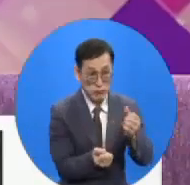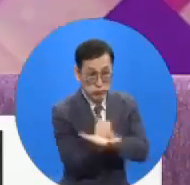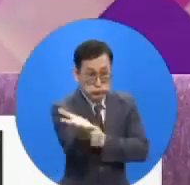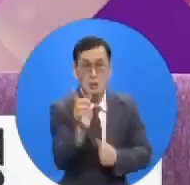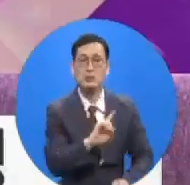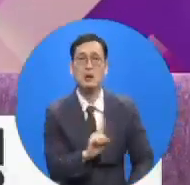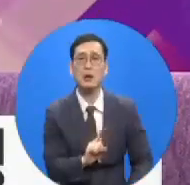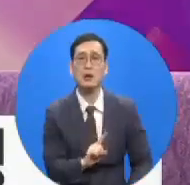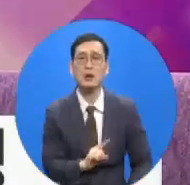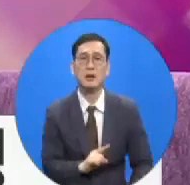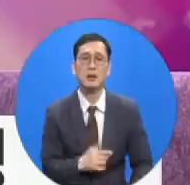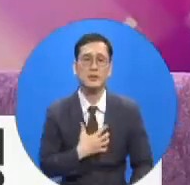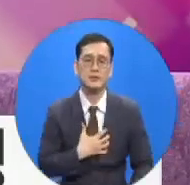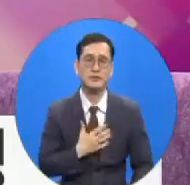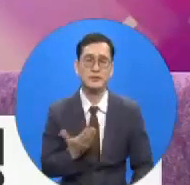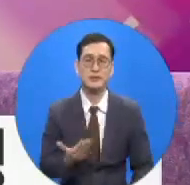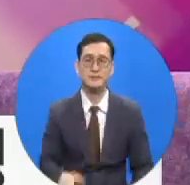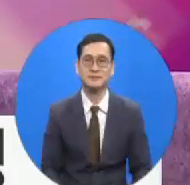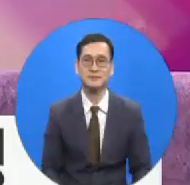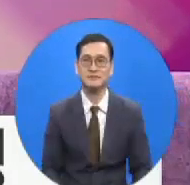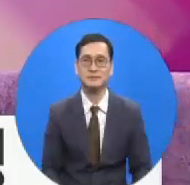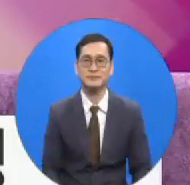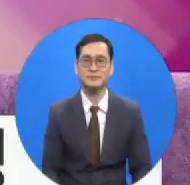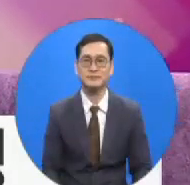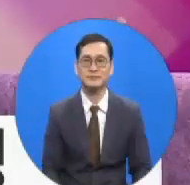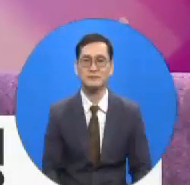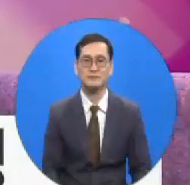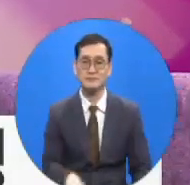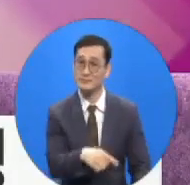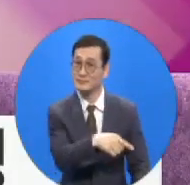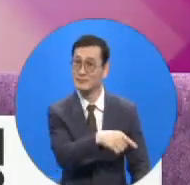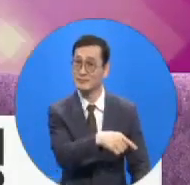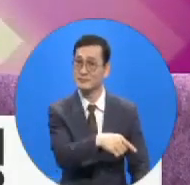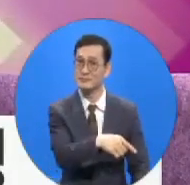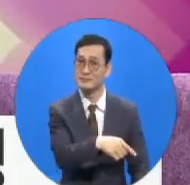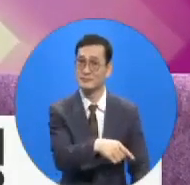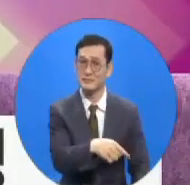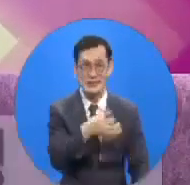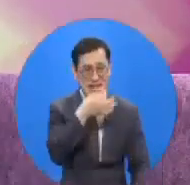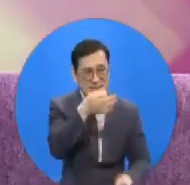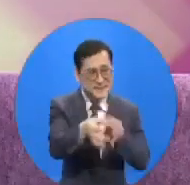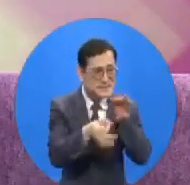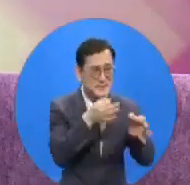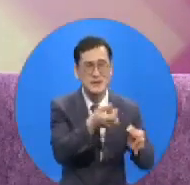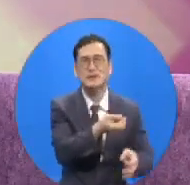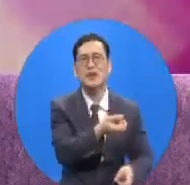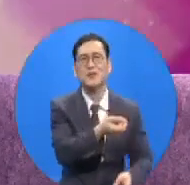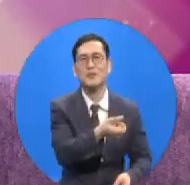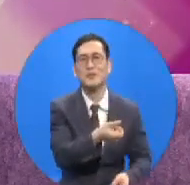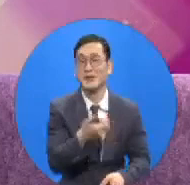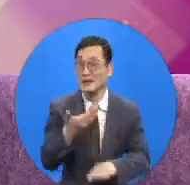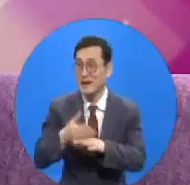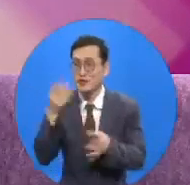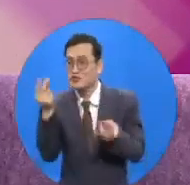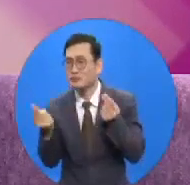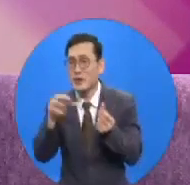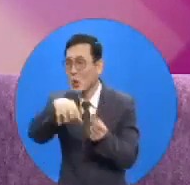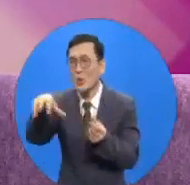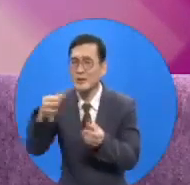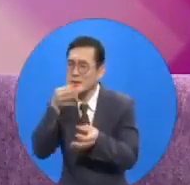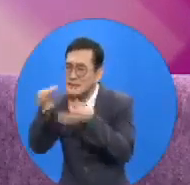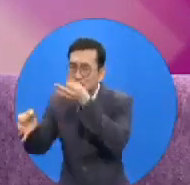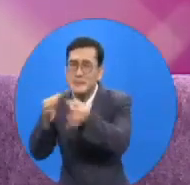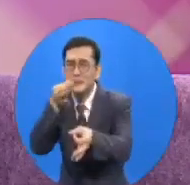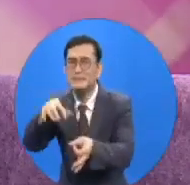네. 어떻습니까? 지금 룸살롱은 비말 전파력이 다른 뭐 클럽이나 이런 데보다 좀 덜하다라는 서울시 관계자의